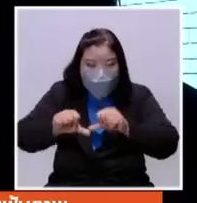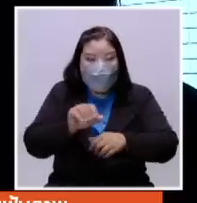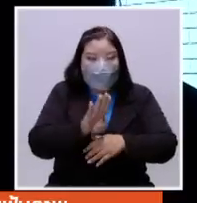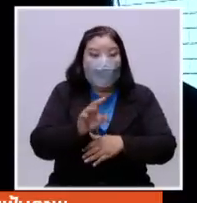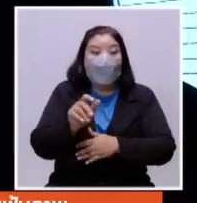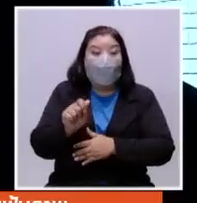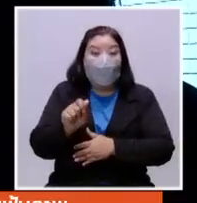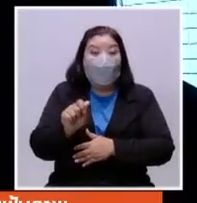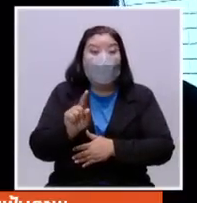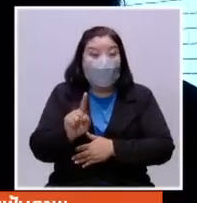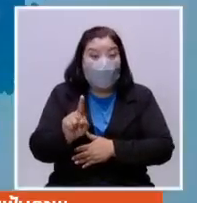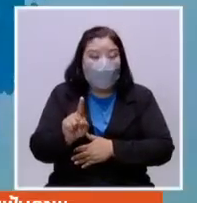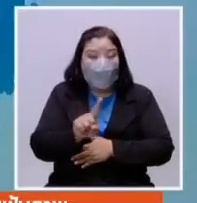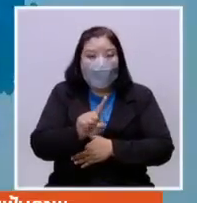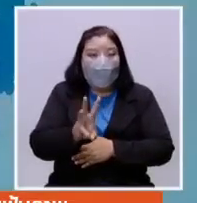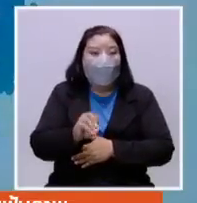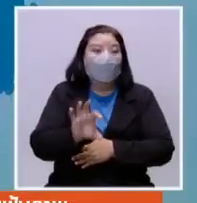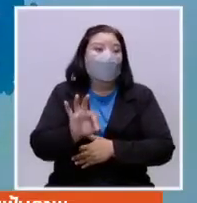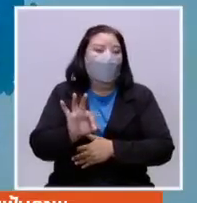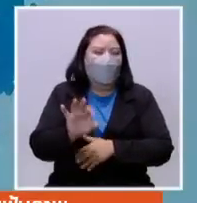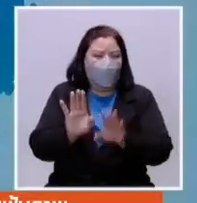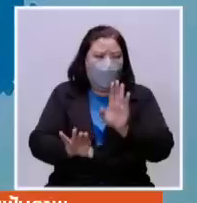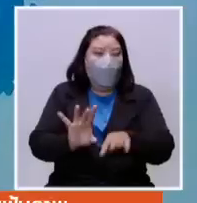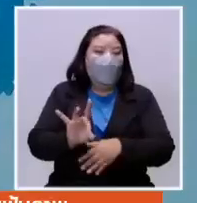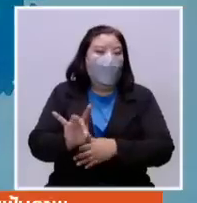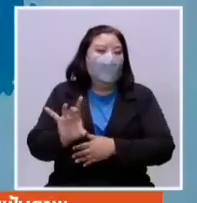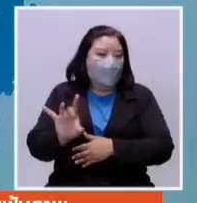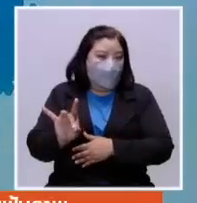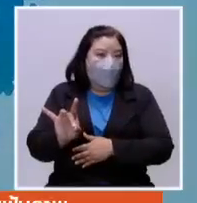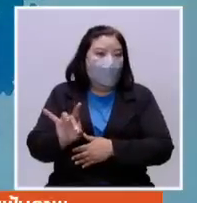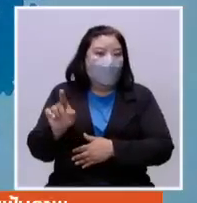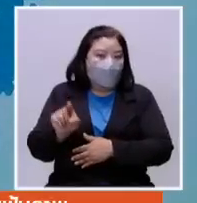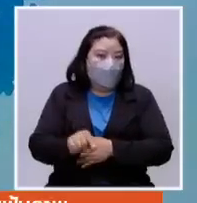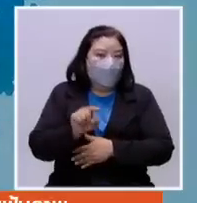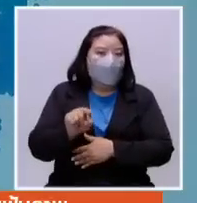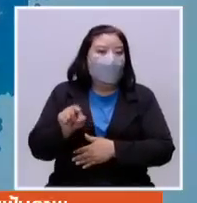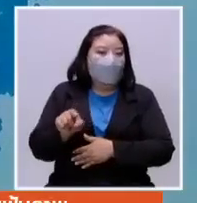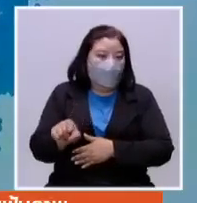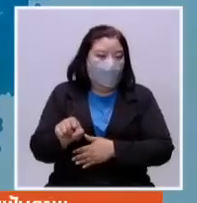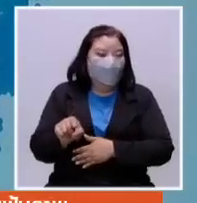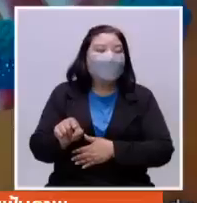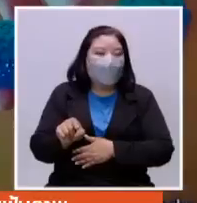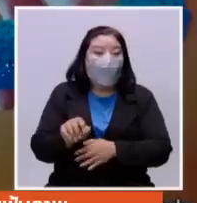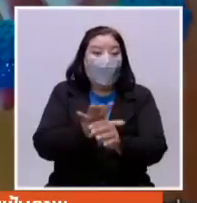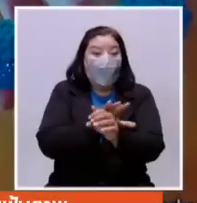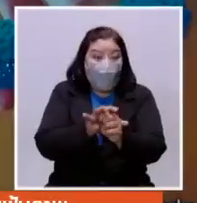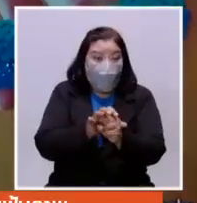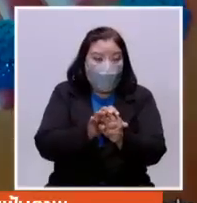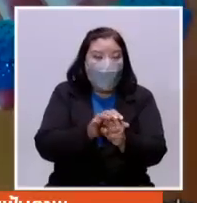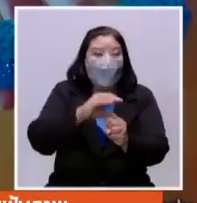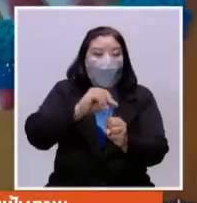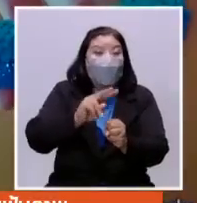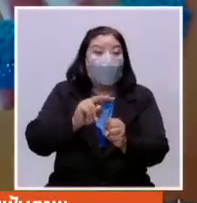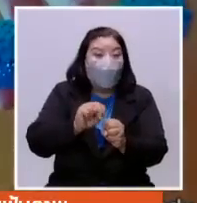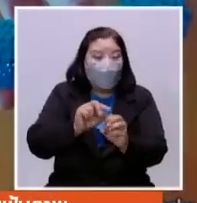น169รายก็คิดเป็นร้อยละ88ครับโอมิครอน BA.1.1 ซึ่งเป็นการแตกกิ่ง